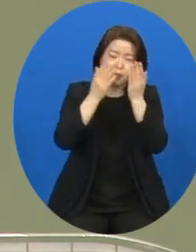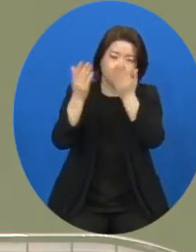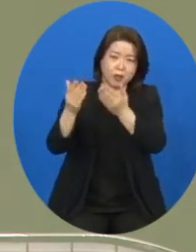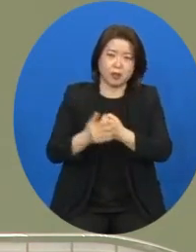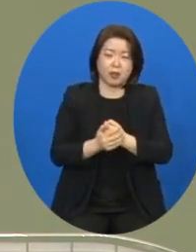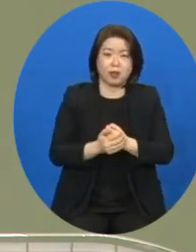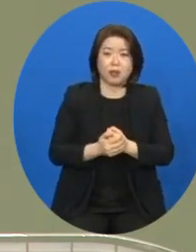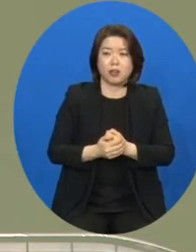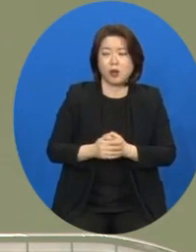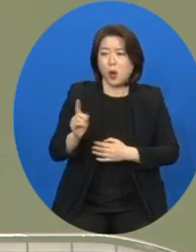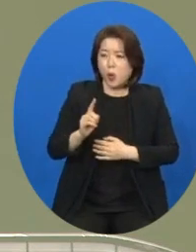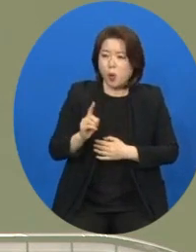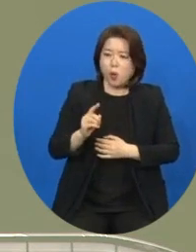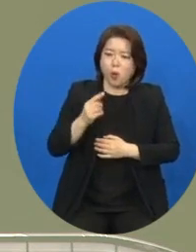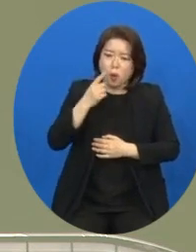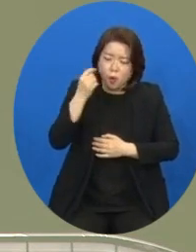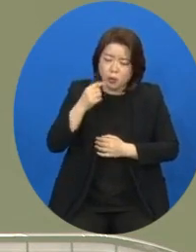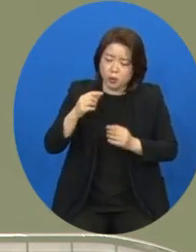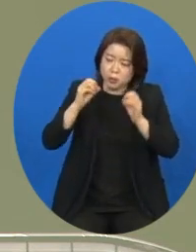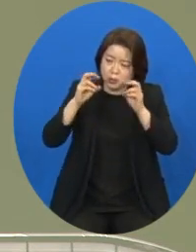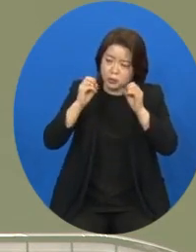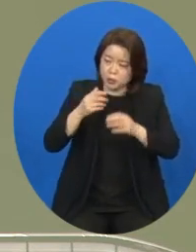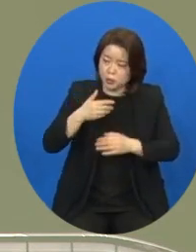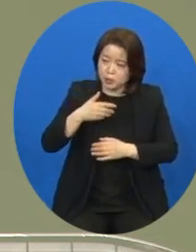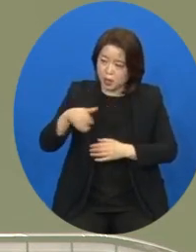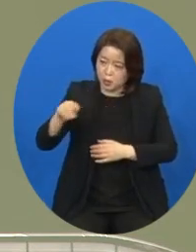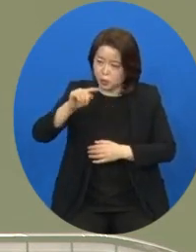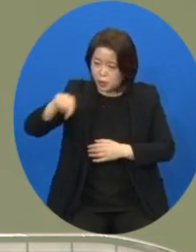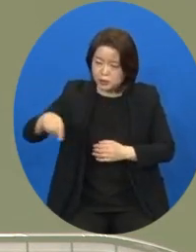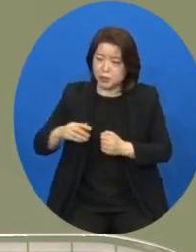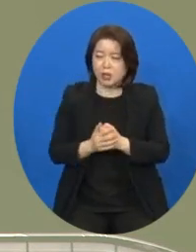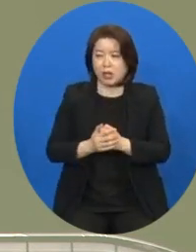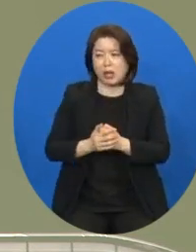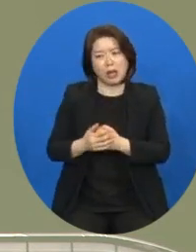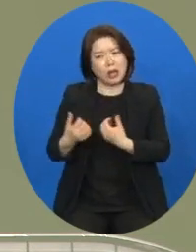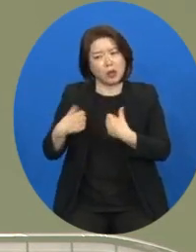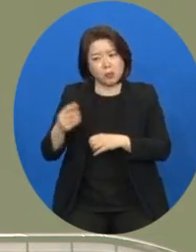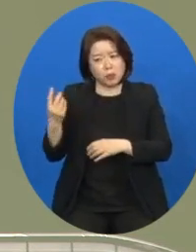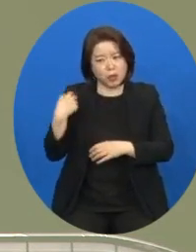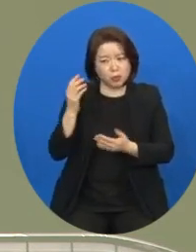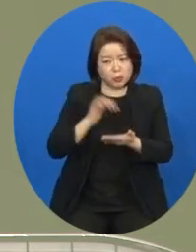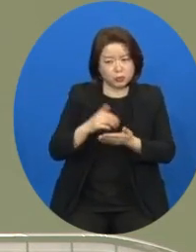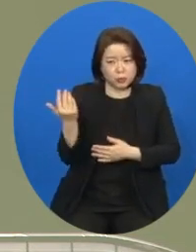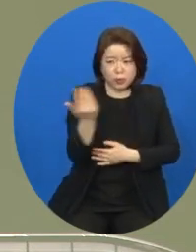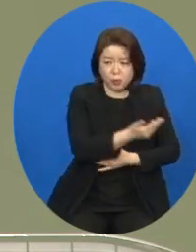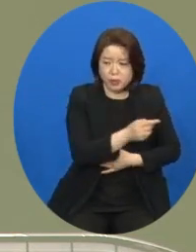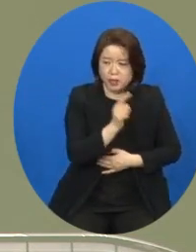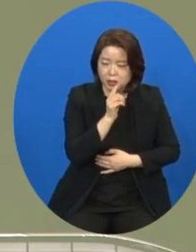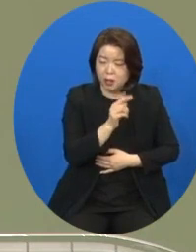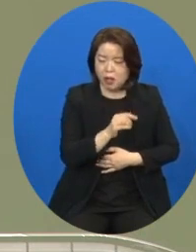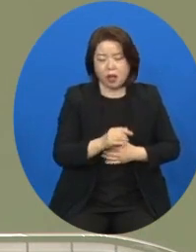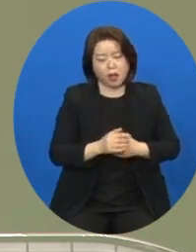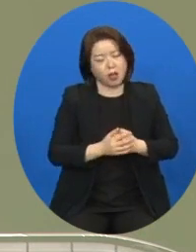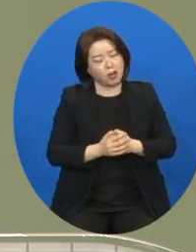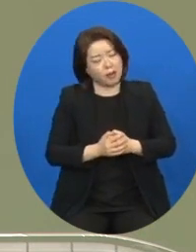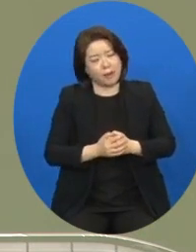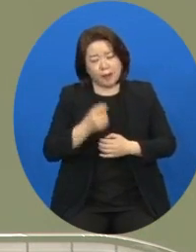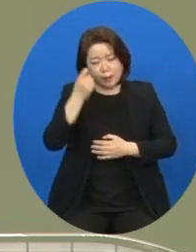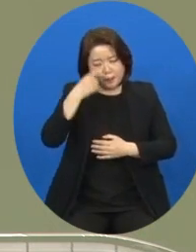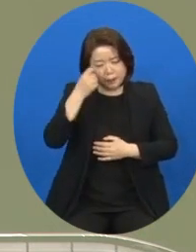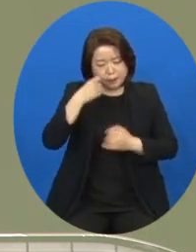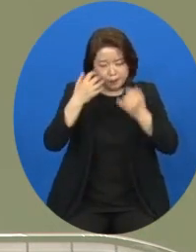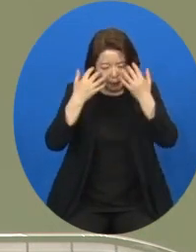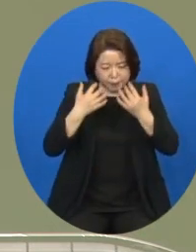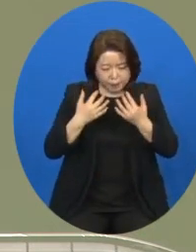어떻게 일본 선교사까지 왔는데 이러고 돌아가야 되는 거지. 그리고 이제 한참을 울고 기도하고